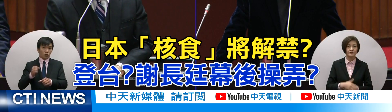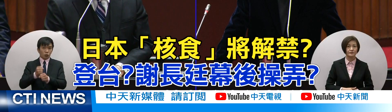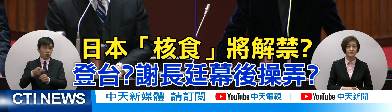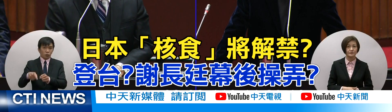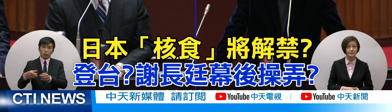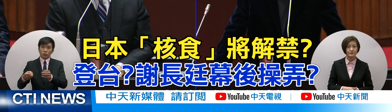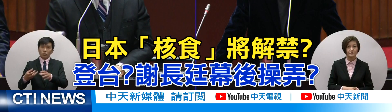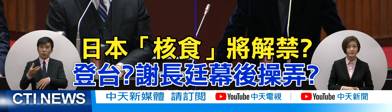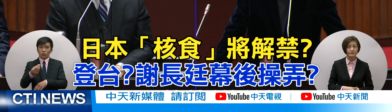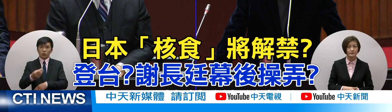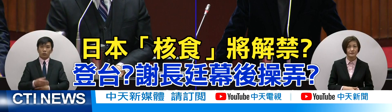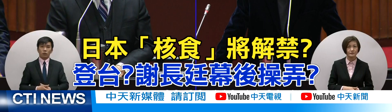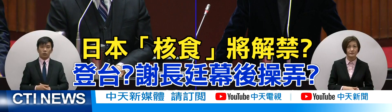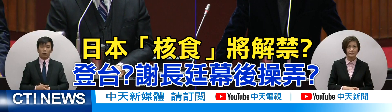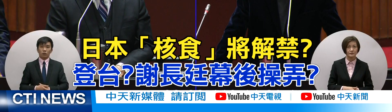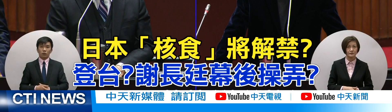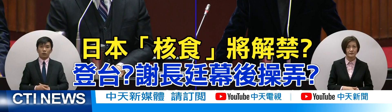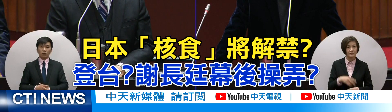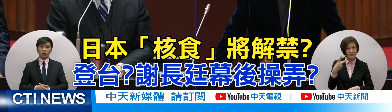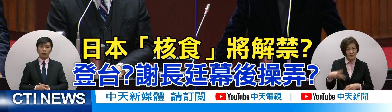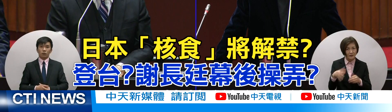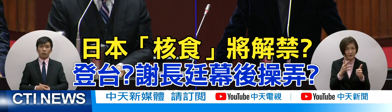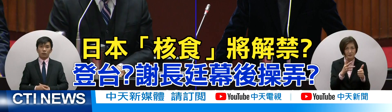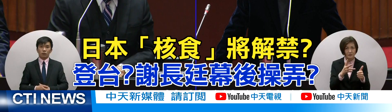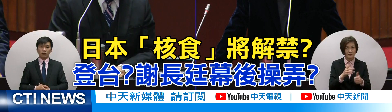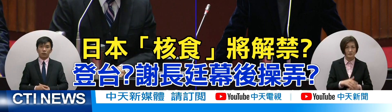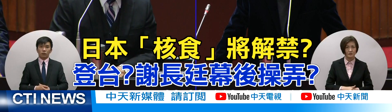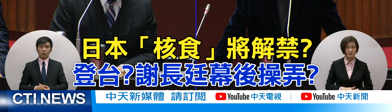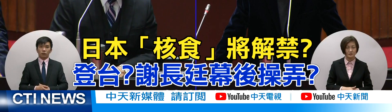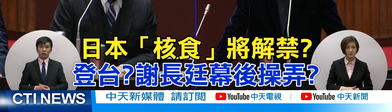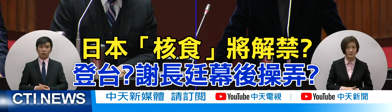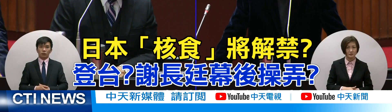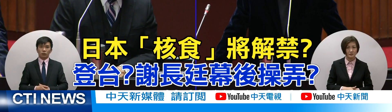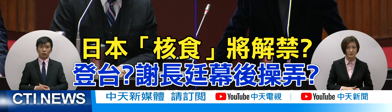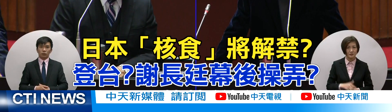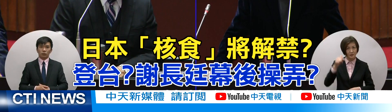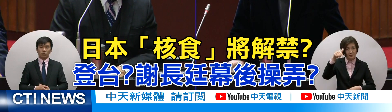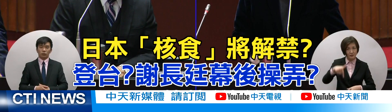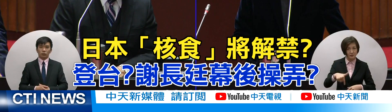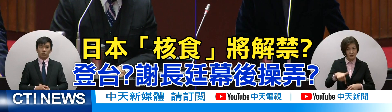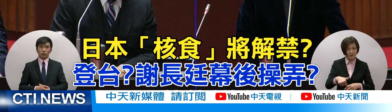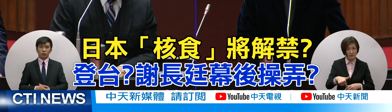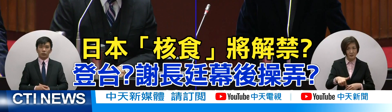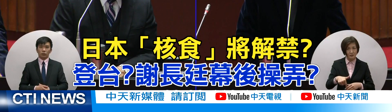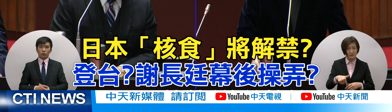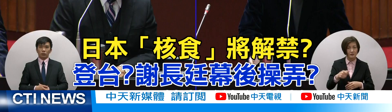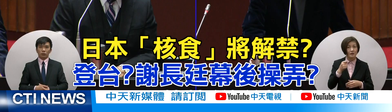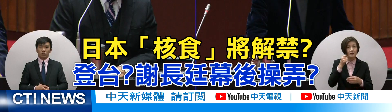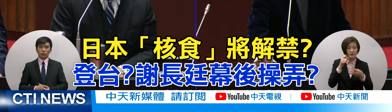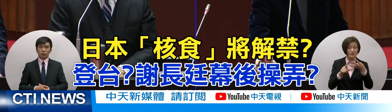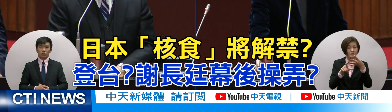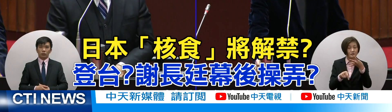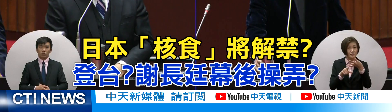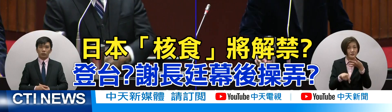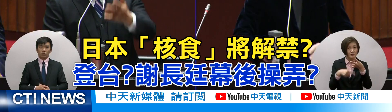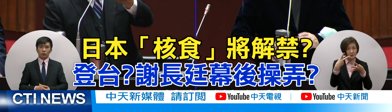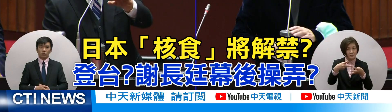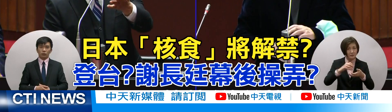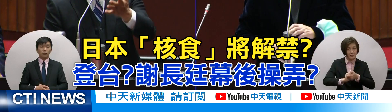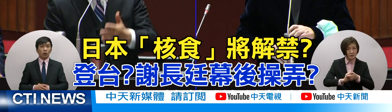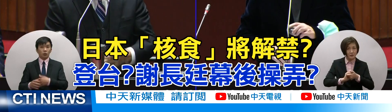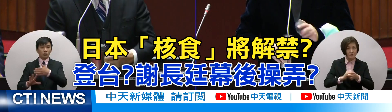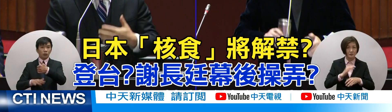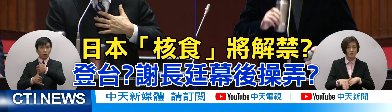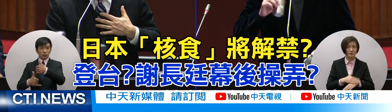论。 不是，我在请教，到下个月你们会不会做这个决定？ 我刚